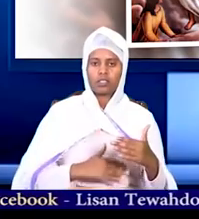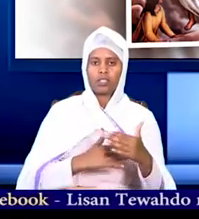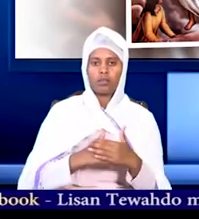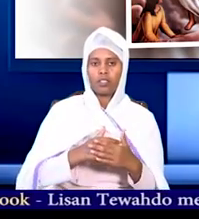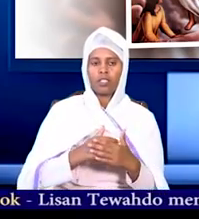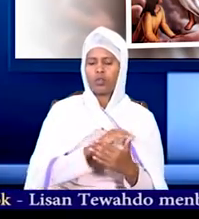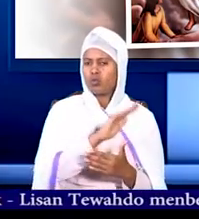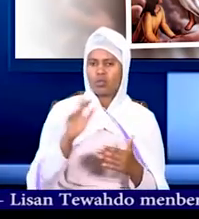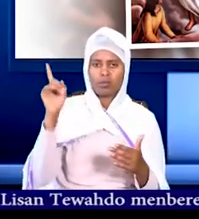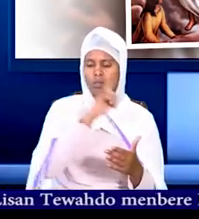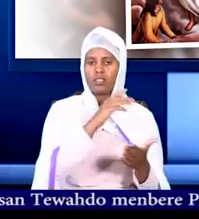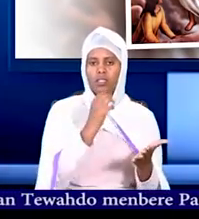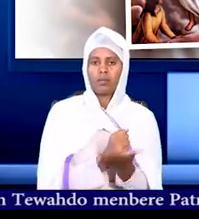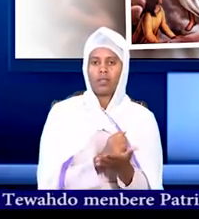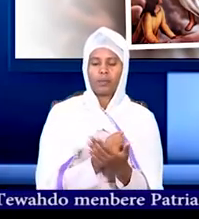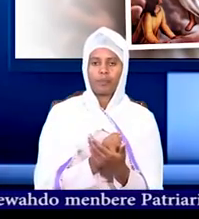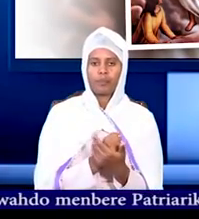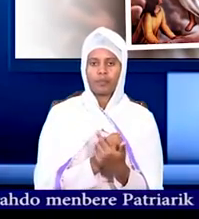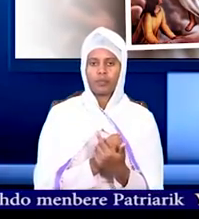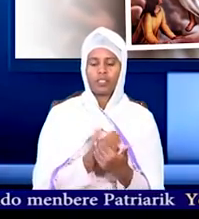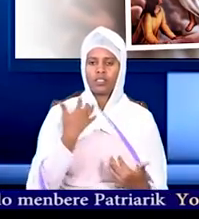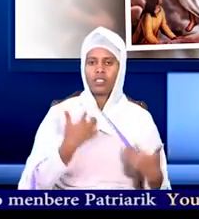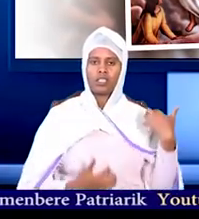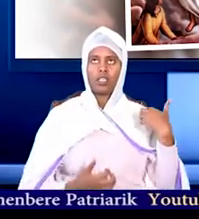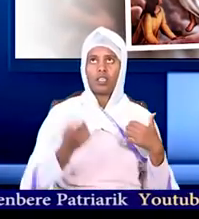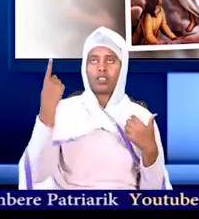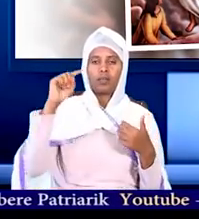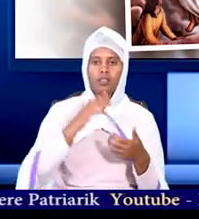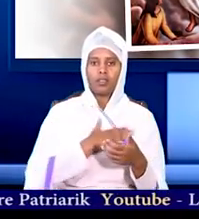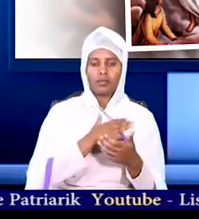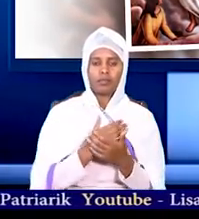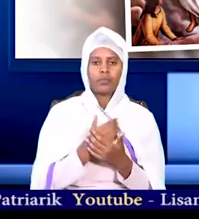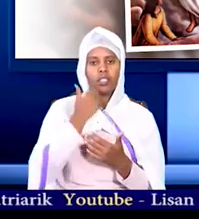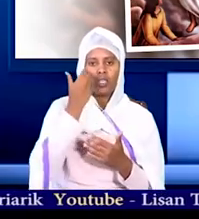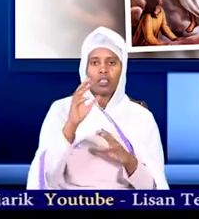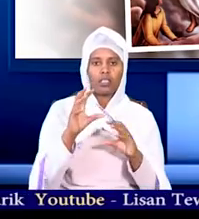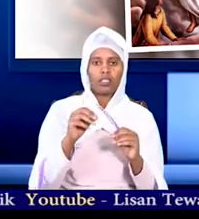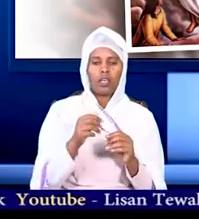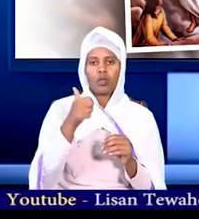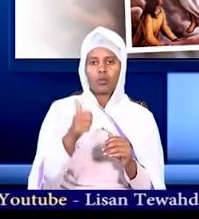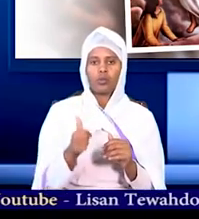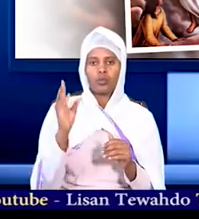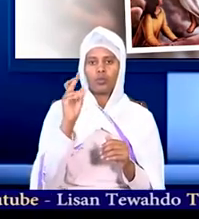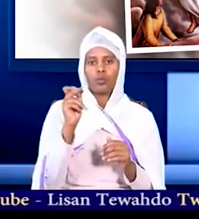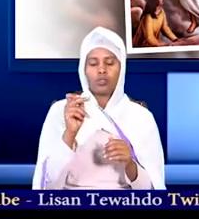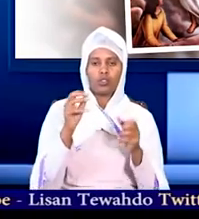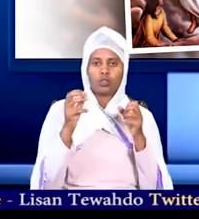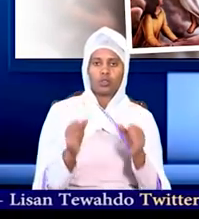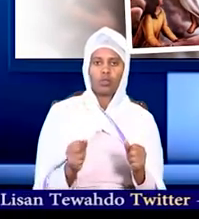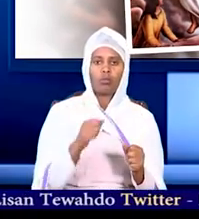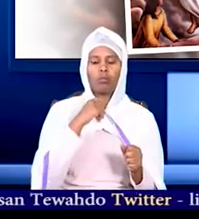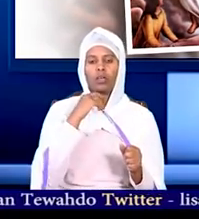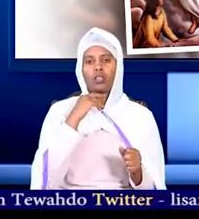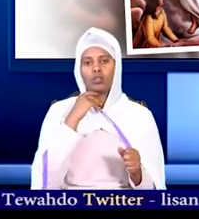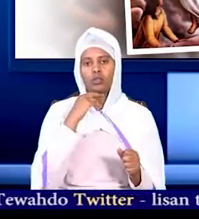مكراد تساقب الله مكراد رخب الله زت تساقي الله عيلتي